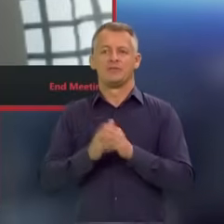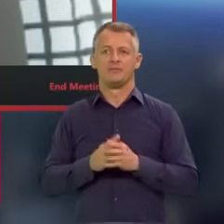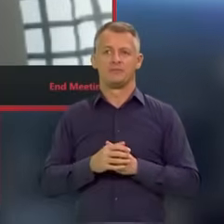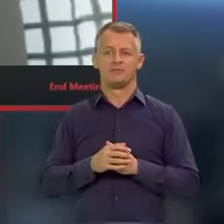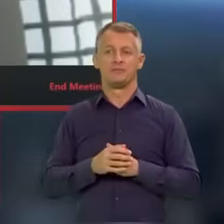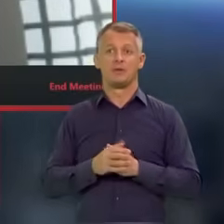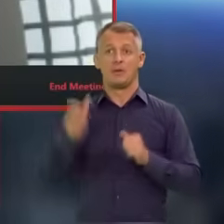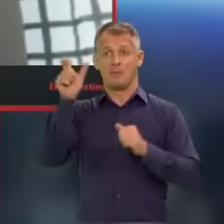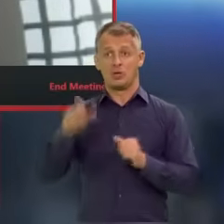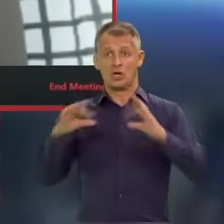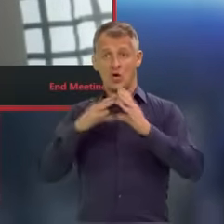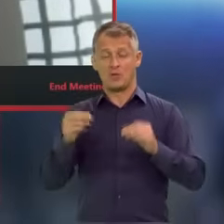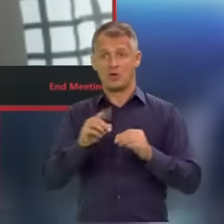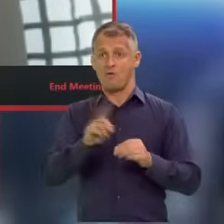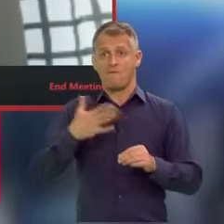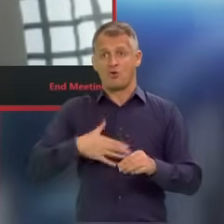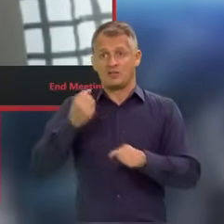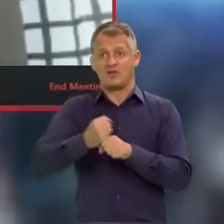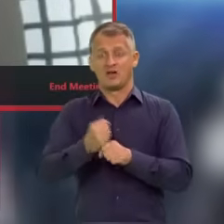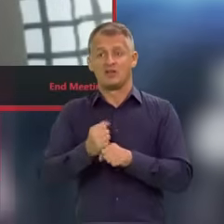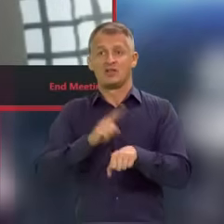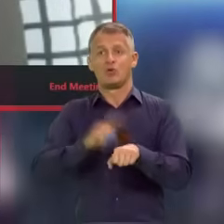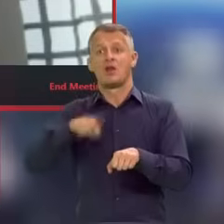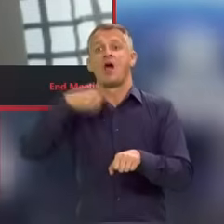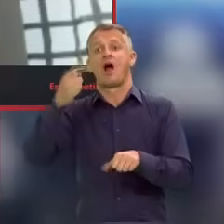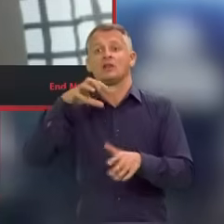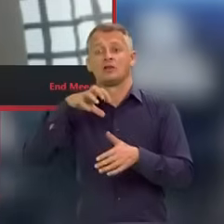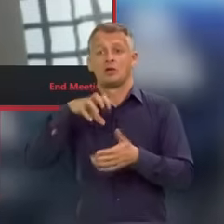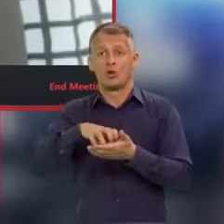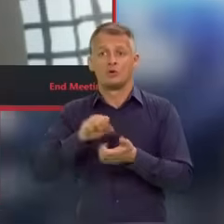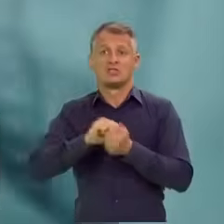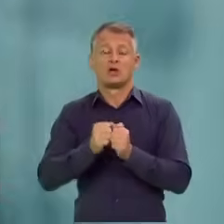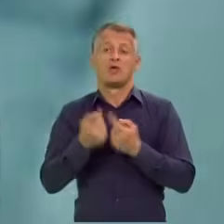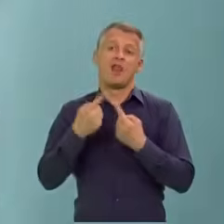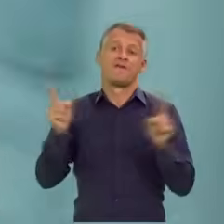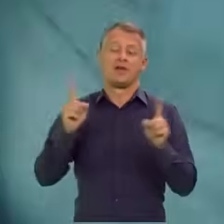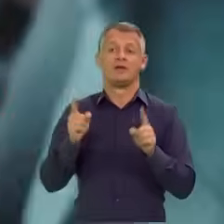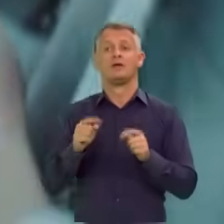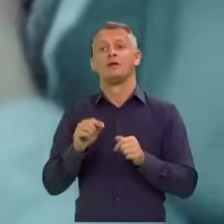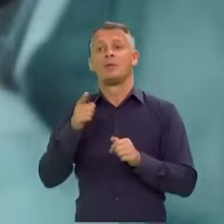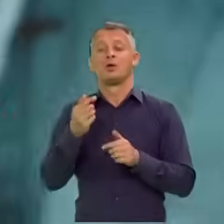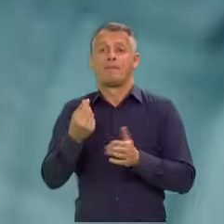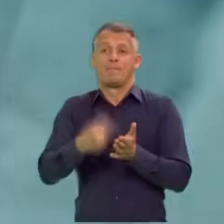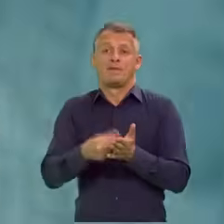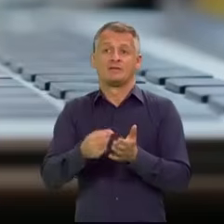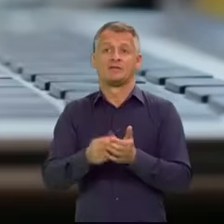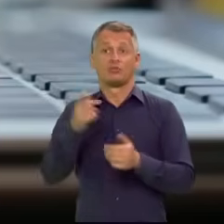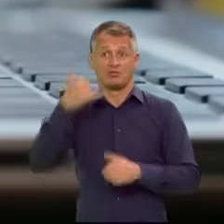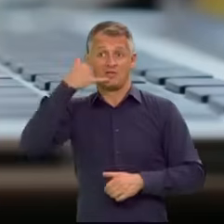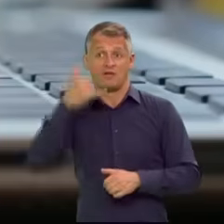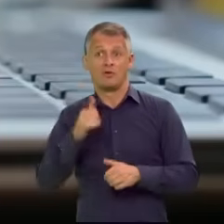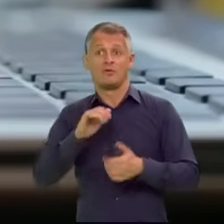timpul în altă parte pentru că, sau altfel, pentru că costă. Și atunci telefonul,